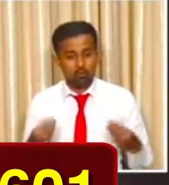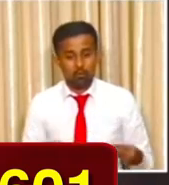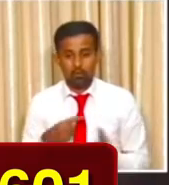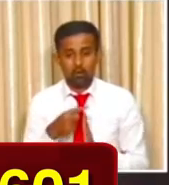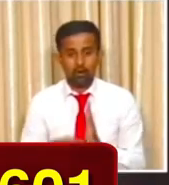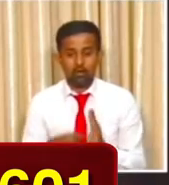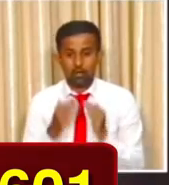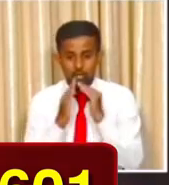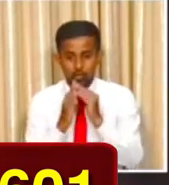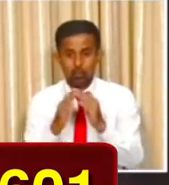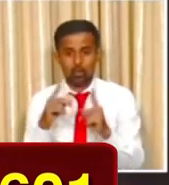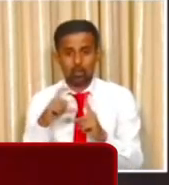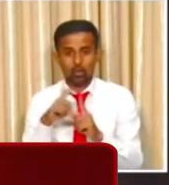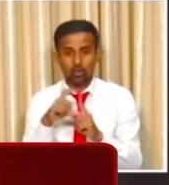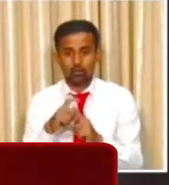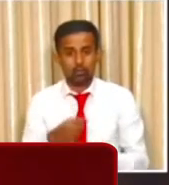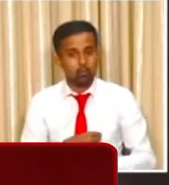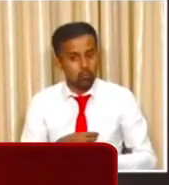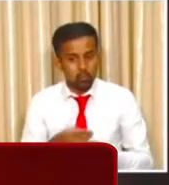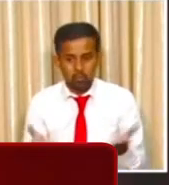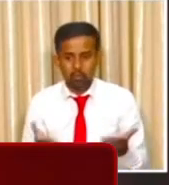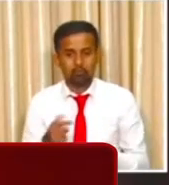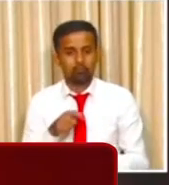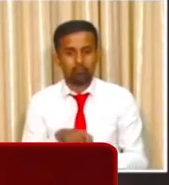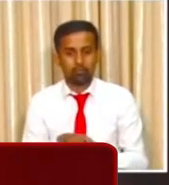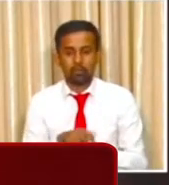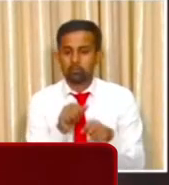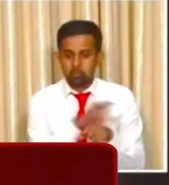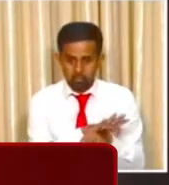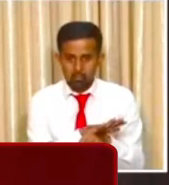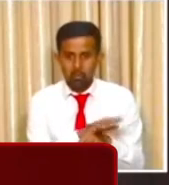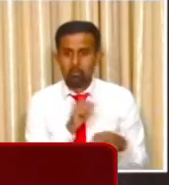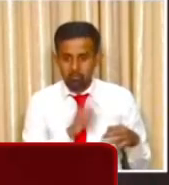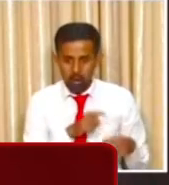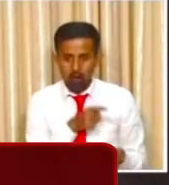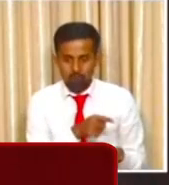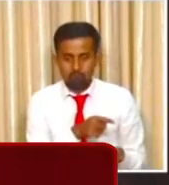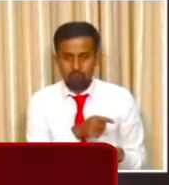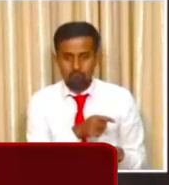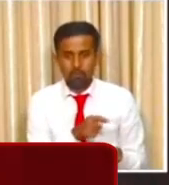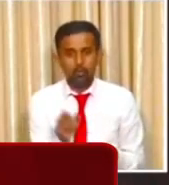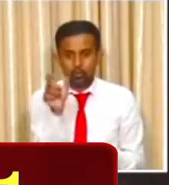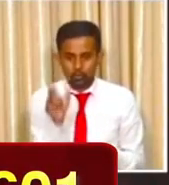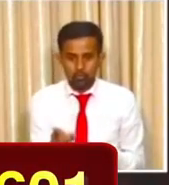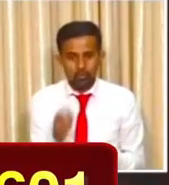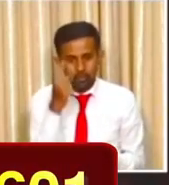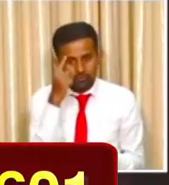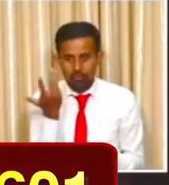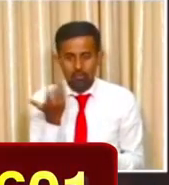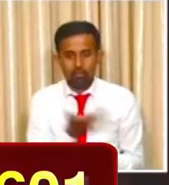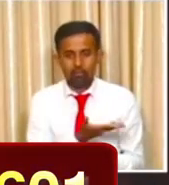රටේ පාසල් අධ්‍යාපනය කඩාකප්පල් වුණු මොහොතක කොවිඩ් නිසා ඒ කොරෝනා තත්ත්වේ නිසා ඔබතුමා අඩුම ගන්න හිතන්නේ නැද්ද